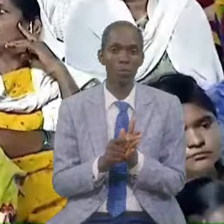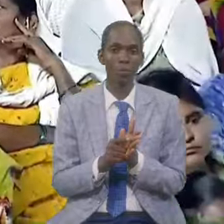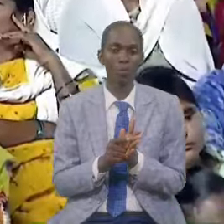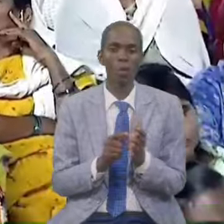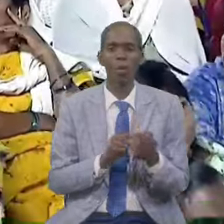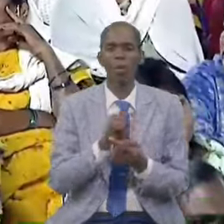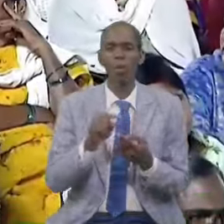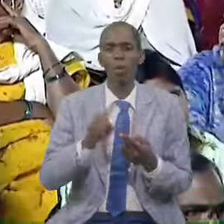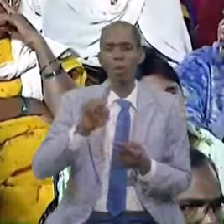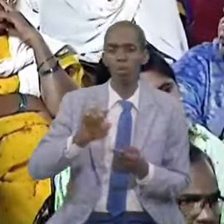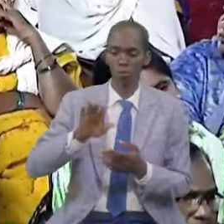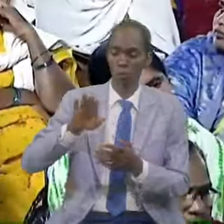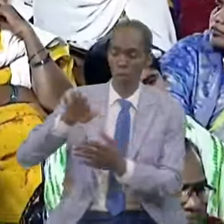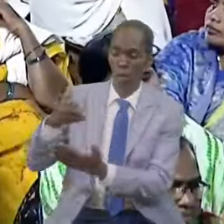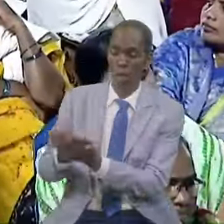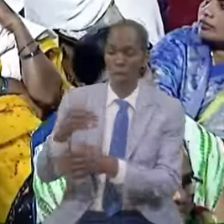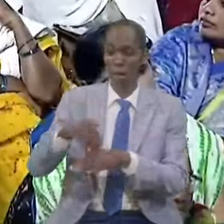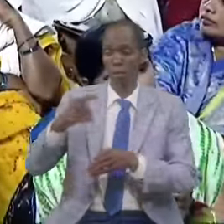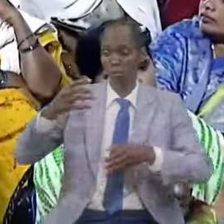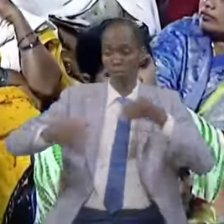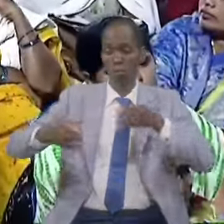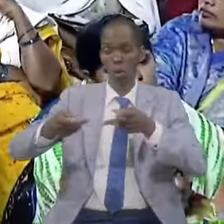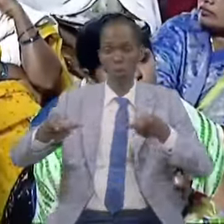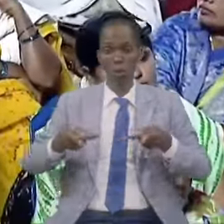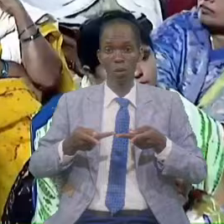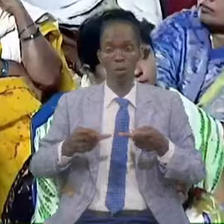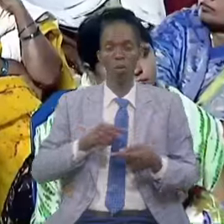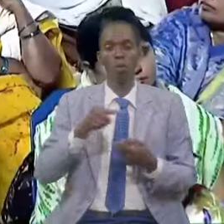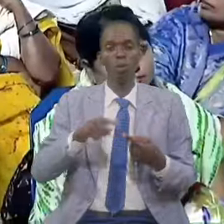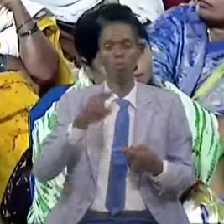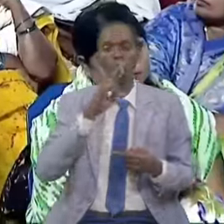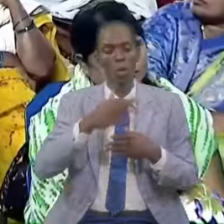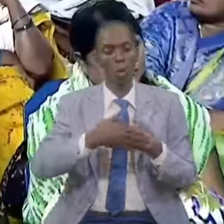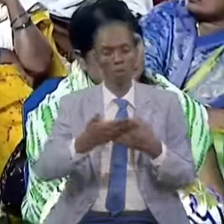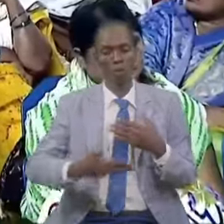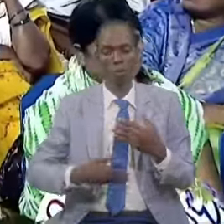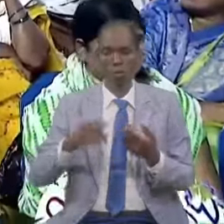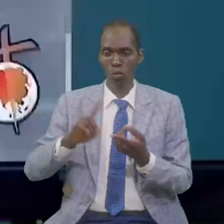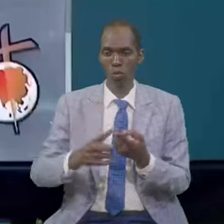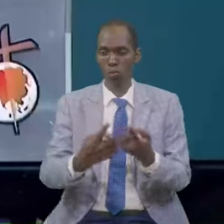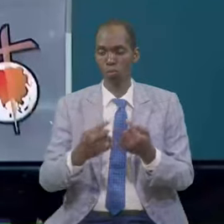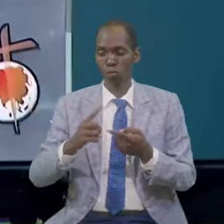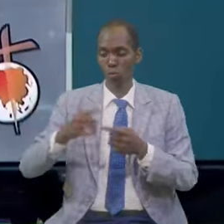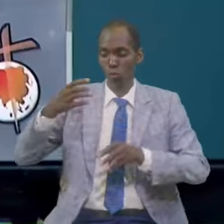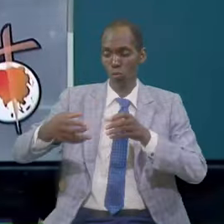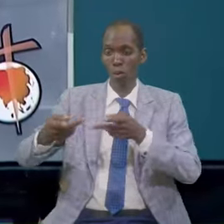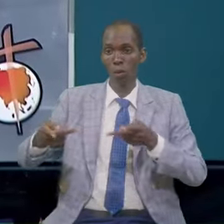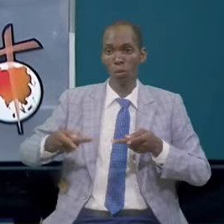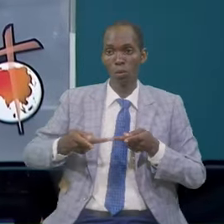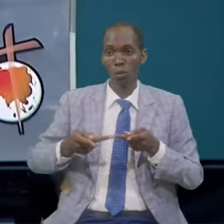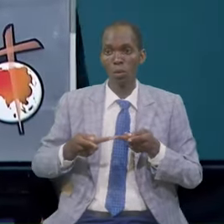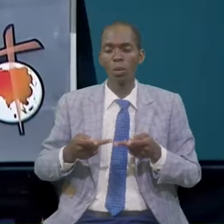the court, meera court ku vachinappudu, when you are invited to the court, meera court ku aahvanichabadappudu, you normally will look for